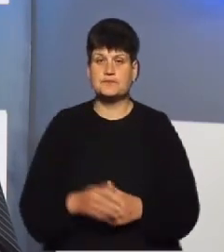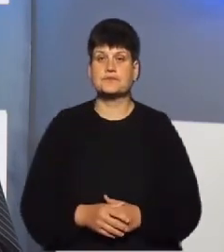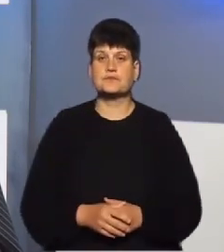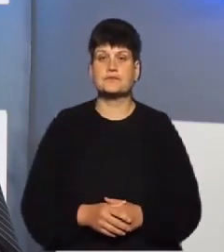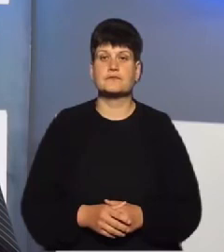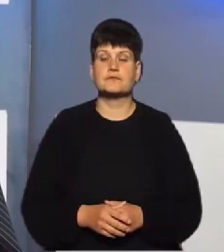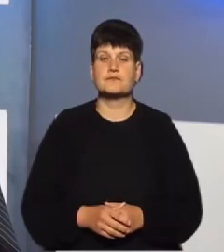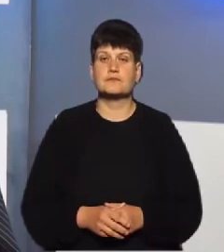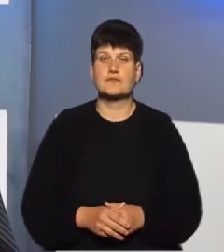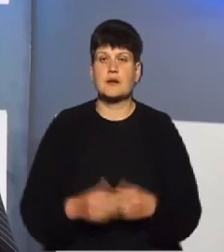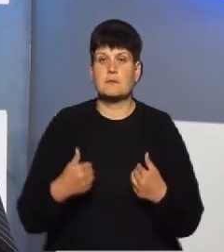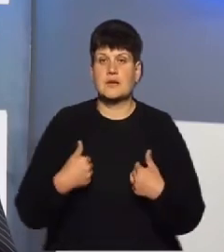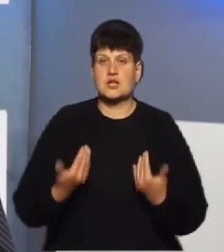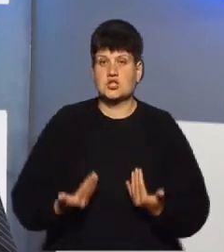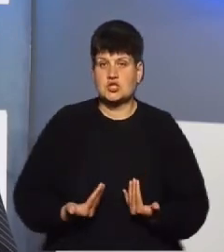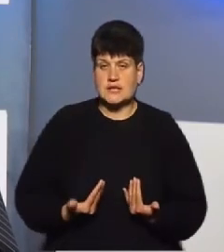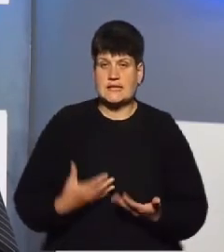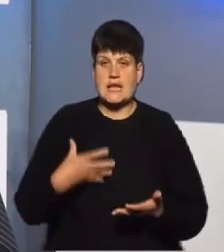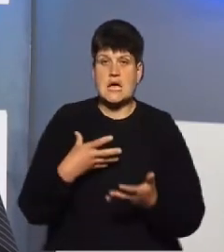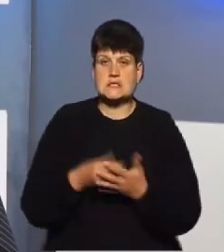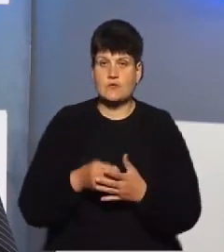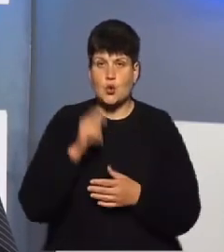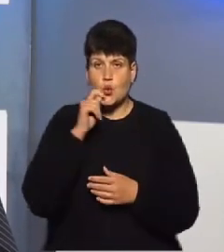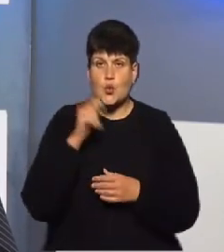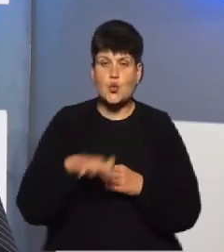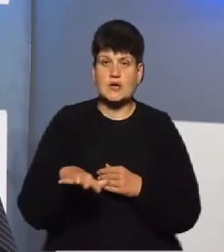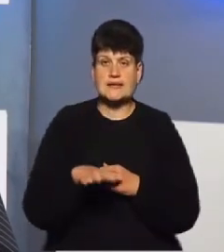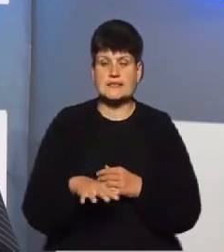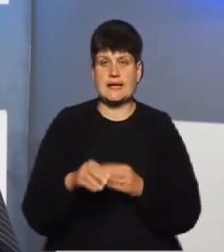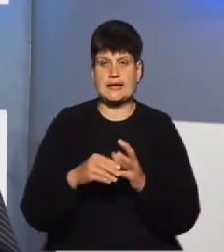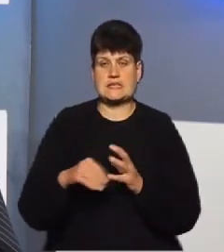ми жили на своїх українських етнічних землях.